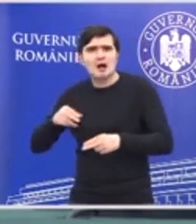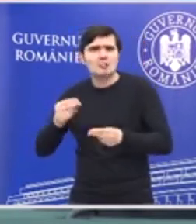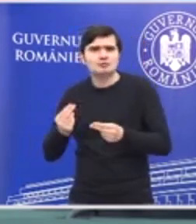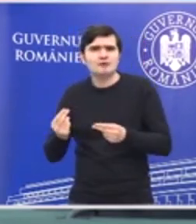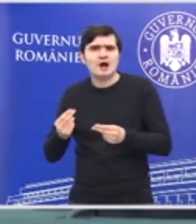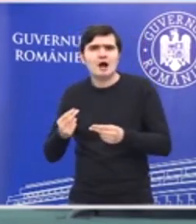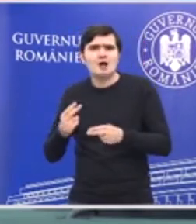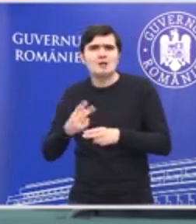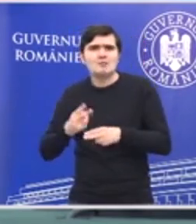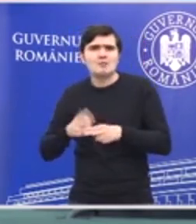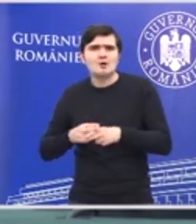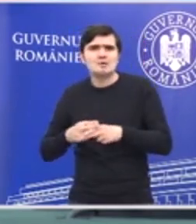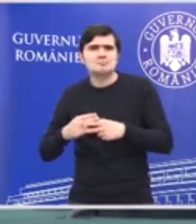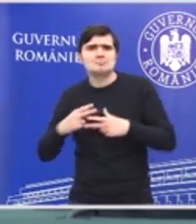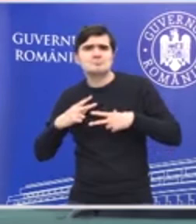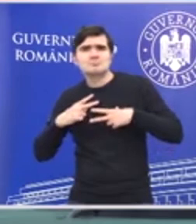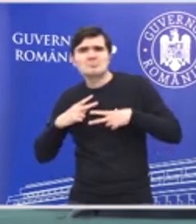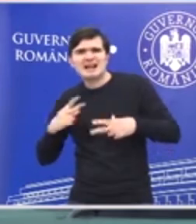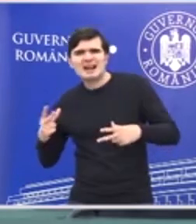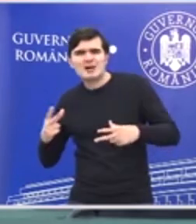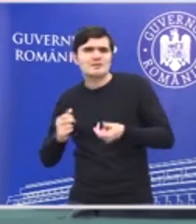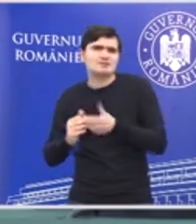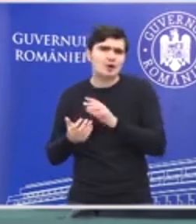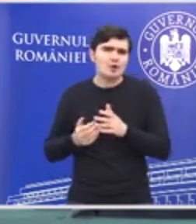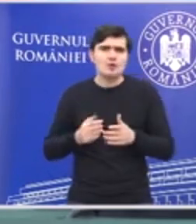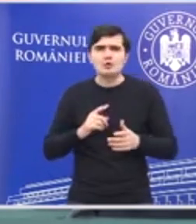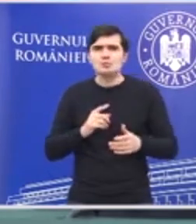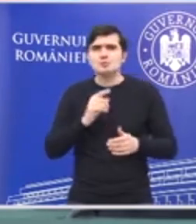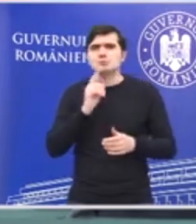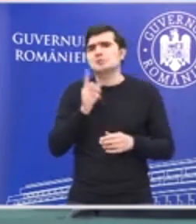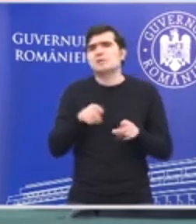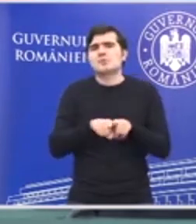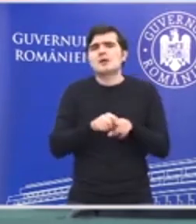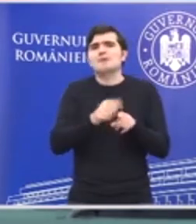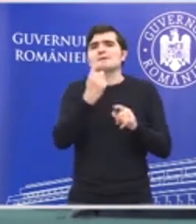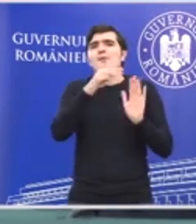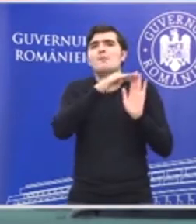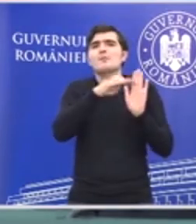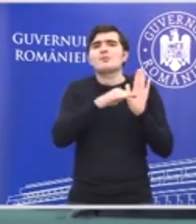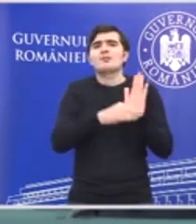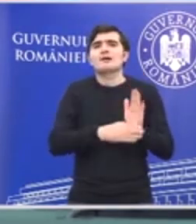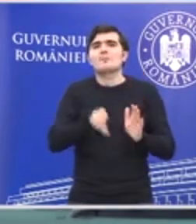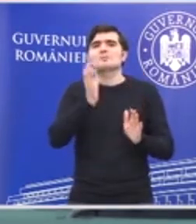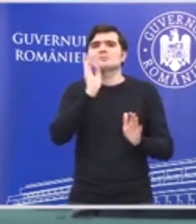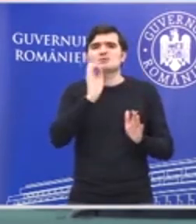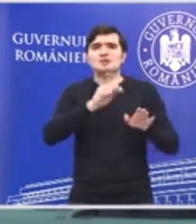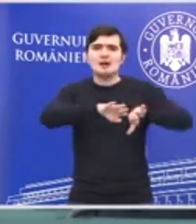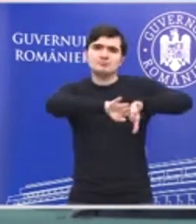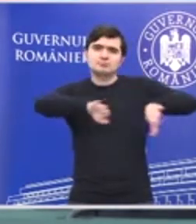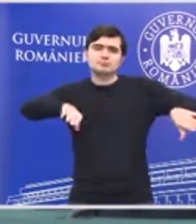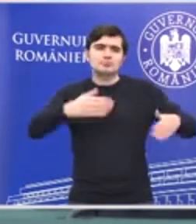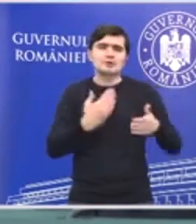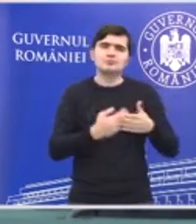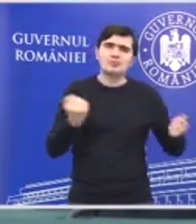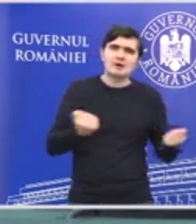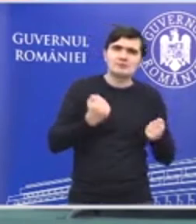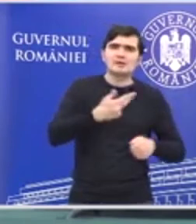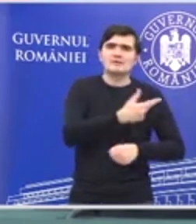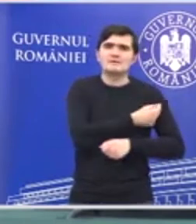acute sau afecțiuni subacute. Da? Deci trebuie să avem un program care este destinat pentru activitatea de